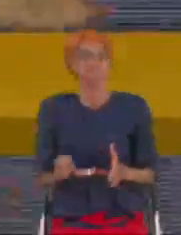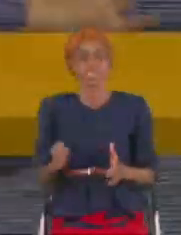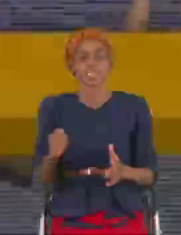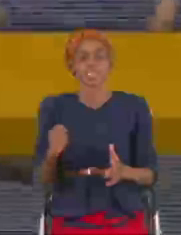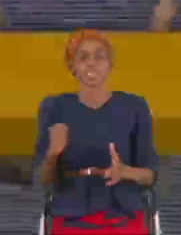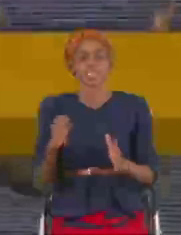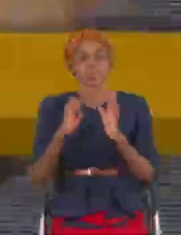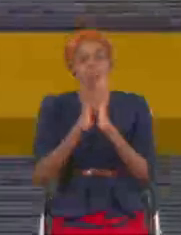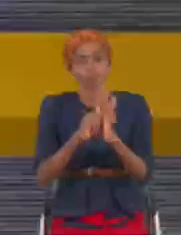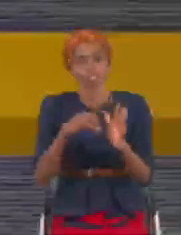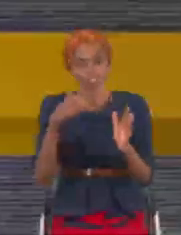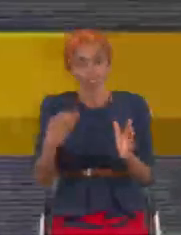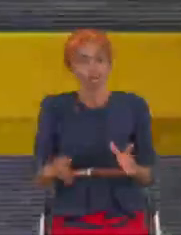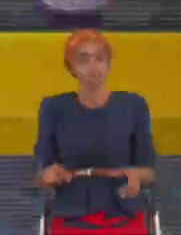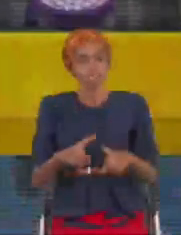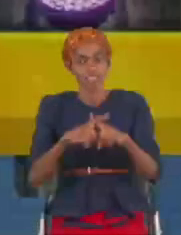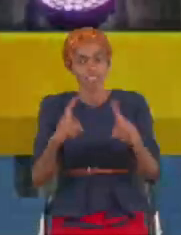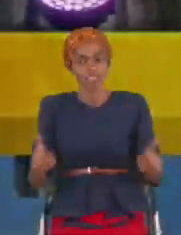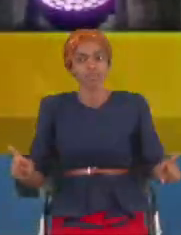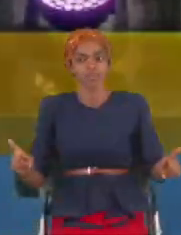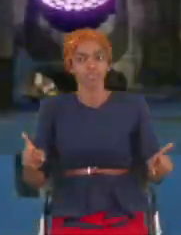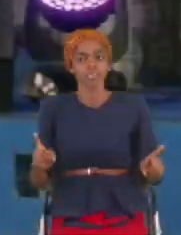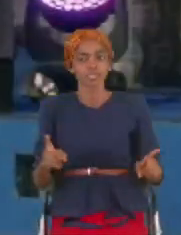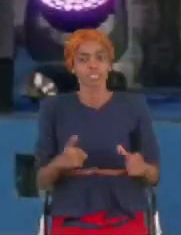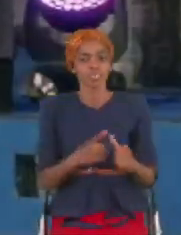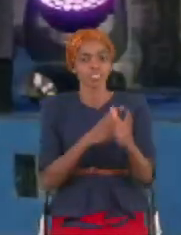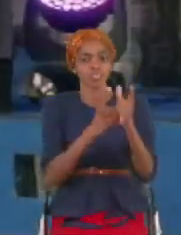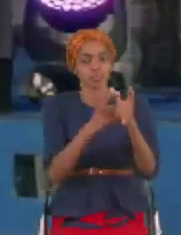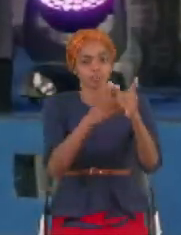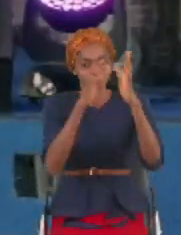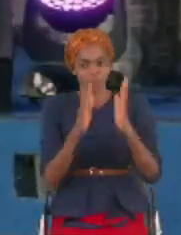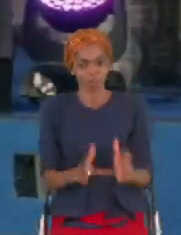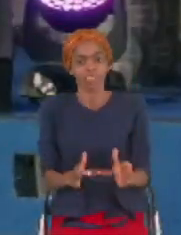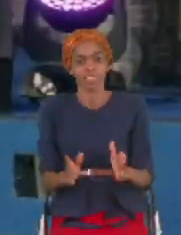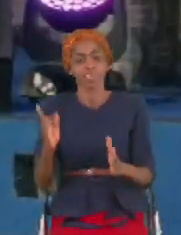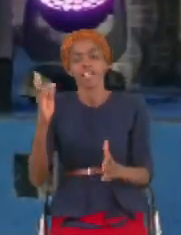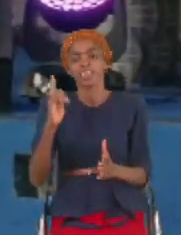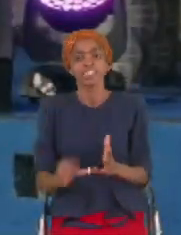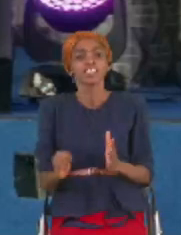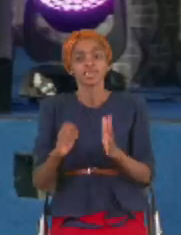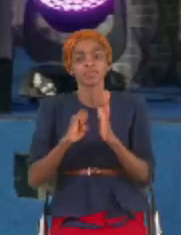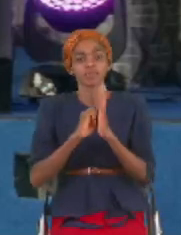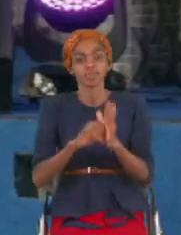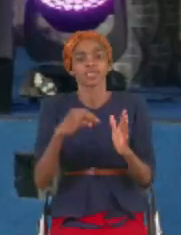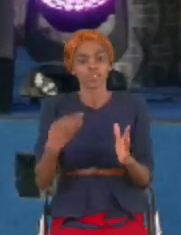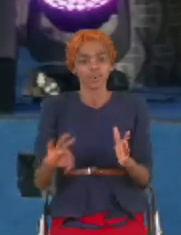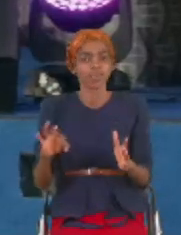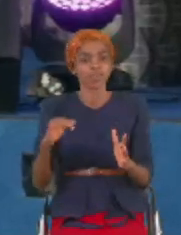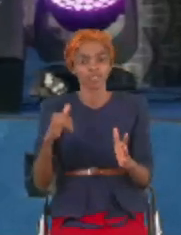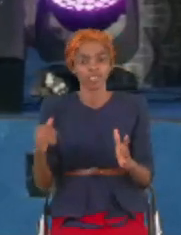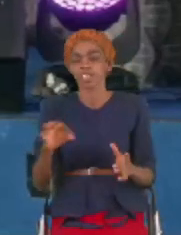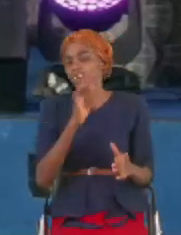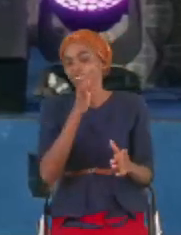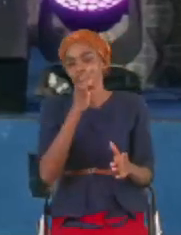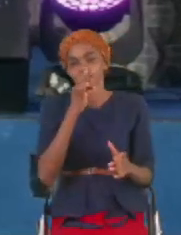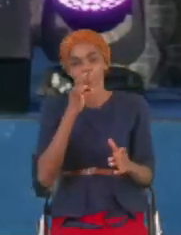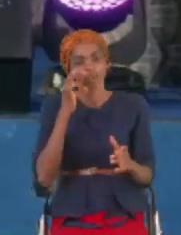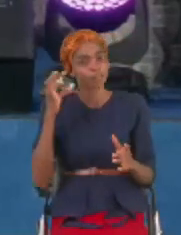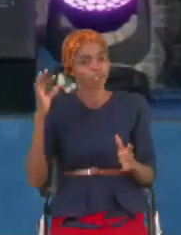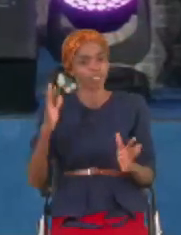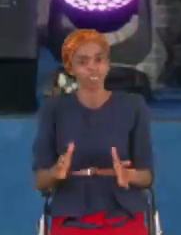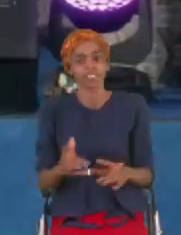d'un athlète distinguer quatrièmement le modèle de laboureurs dedicate